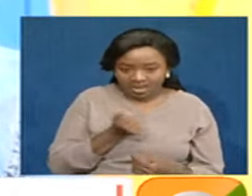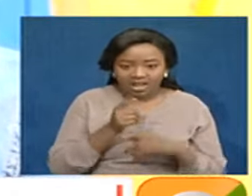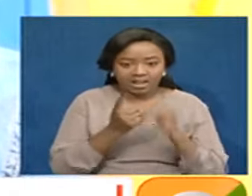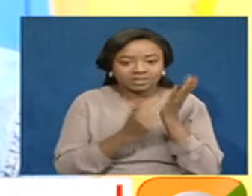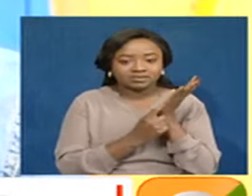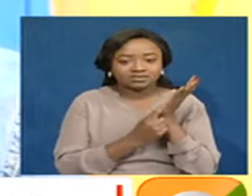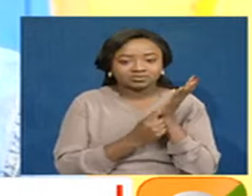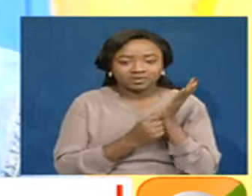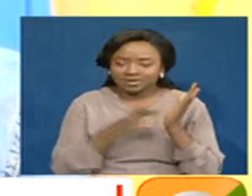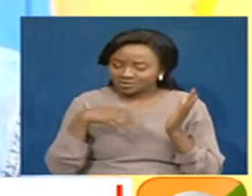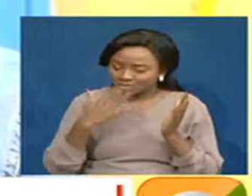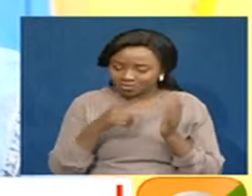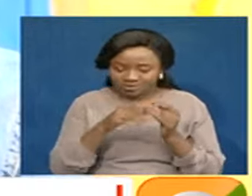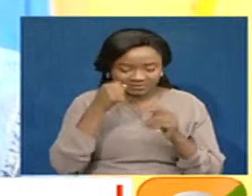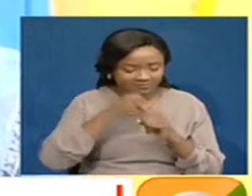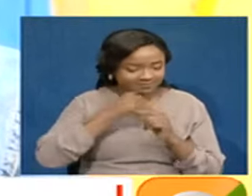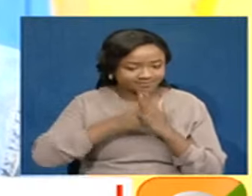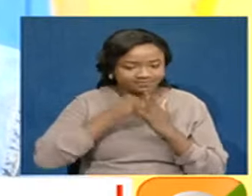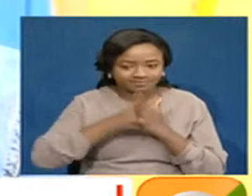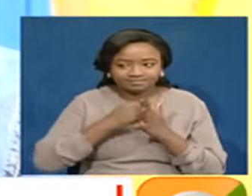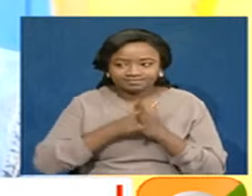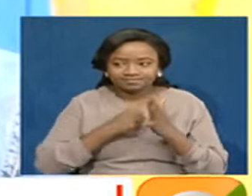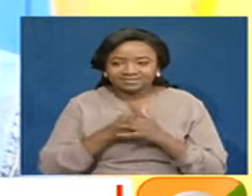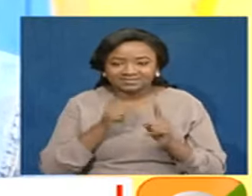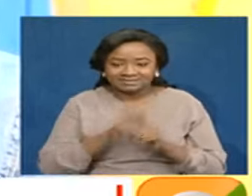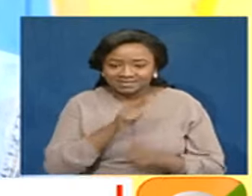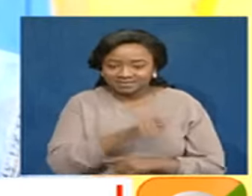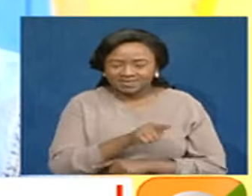amekuwa akijitahidi mno, hata ni miongoni mwa